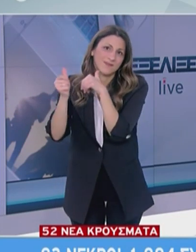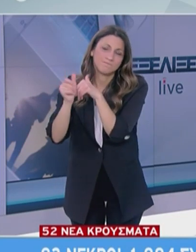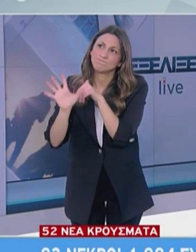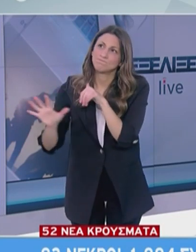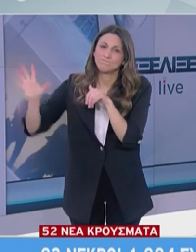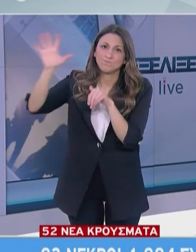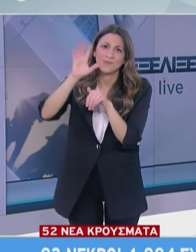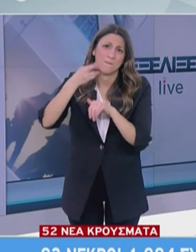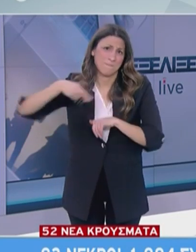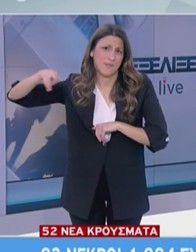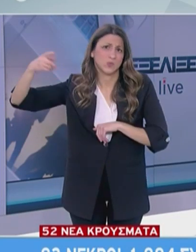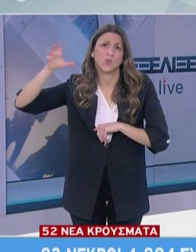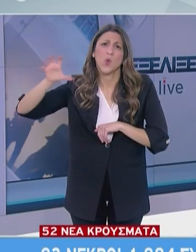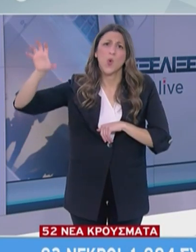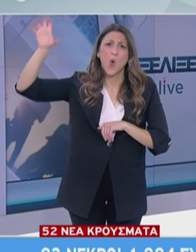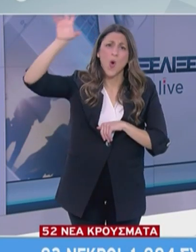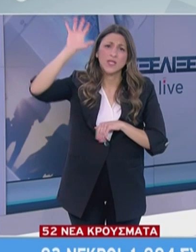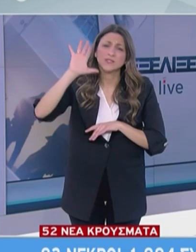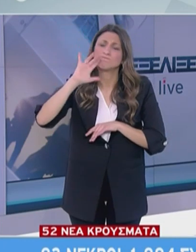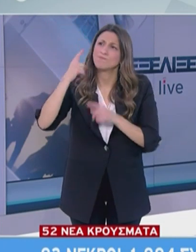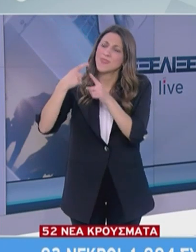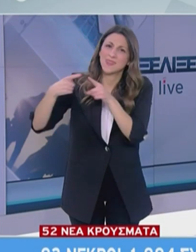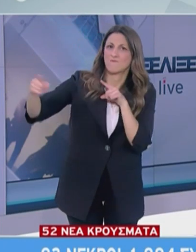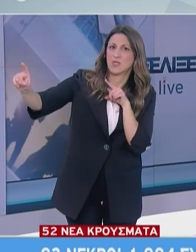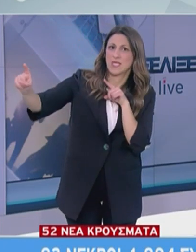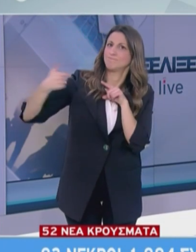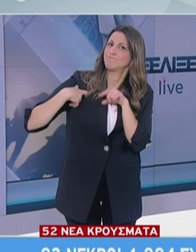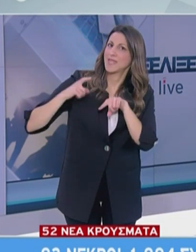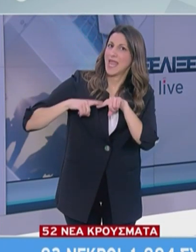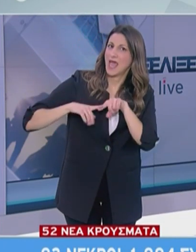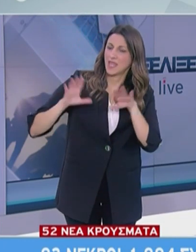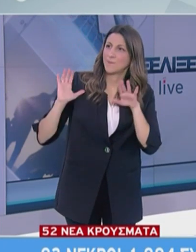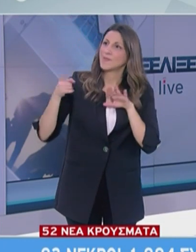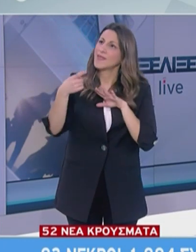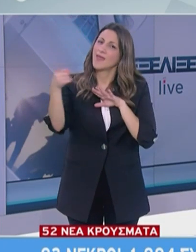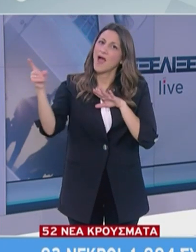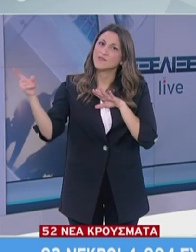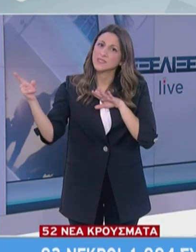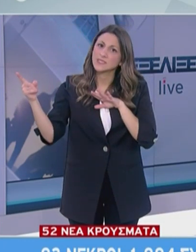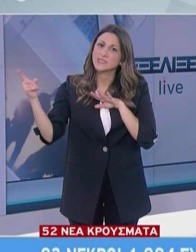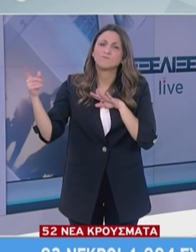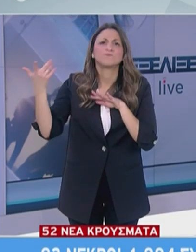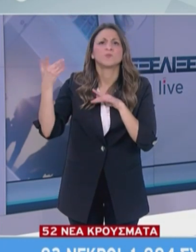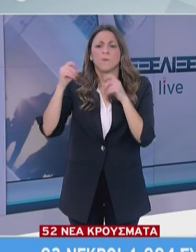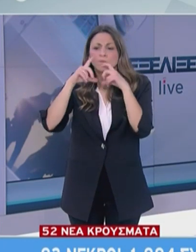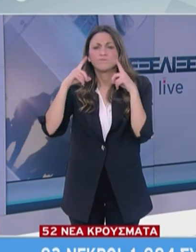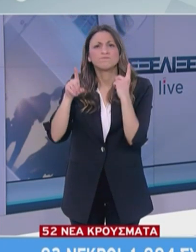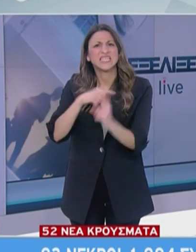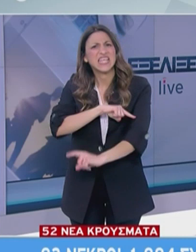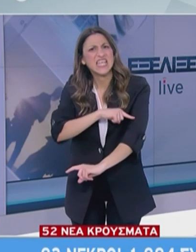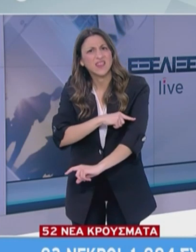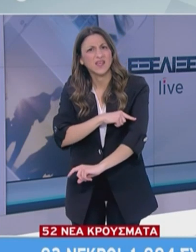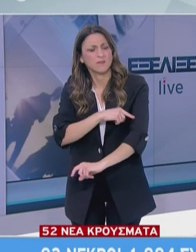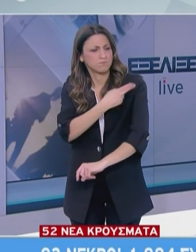και οι περισσότερες χώρες δεν κάνουν αυτό που κάνουμε εμείς. Δηλαδή δεν χρησιμοποιούν χημειοπροφύλαξη στους